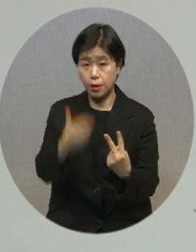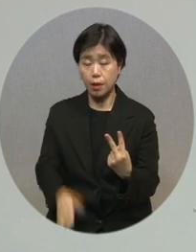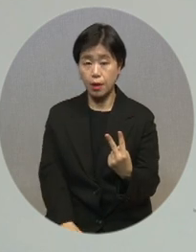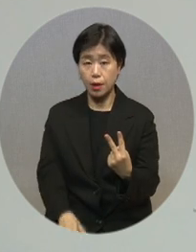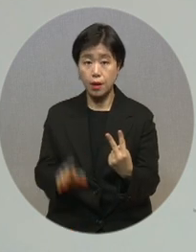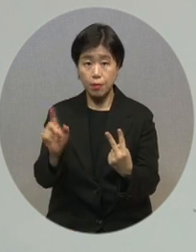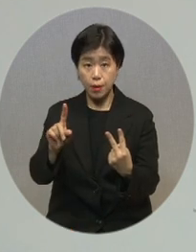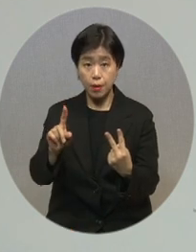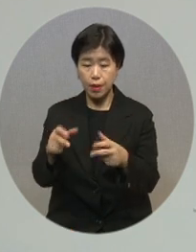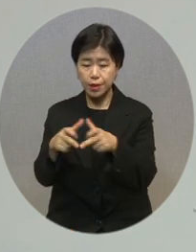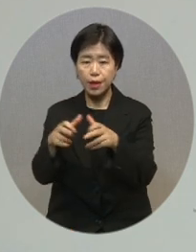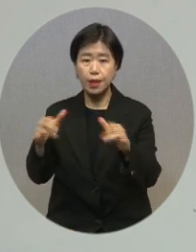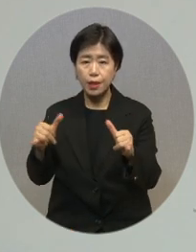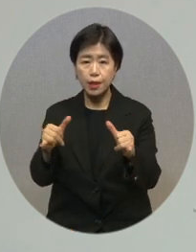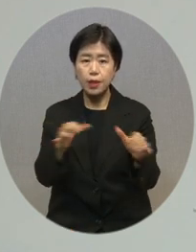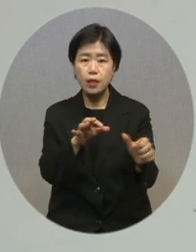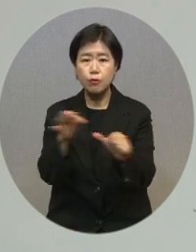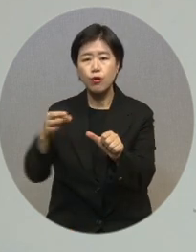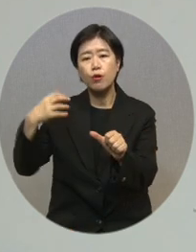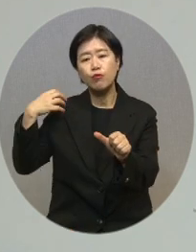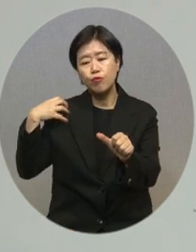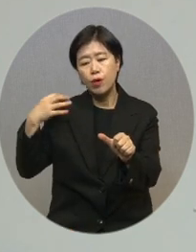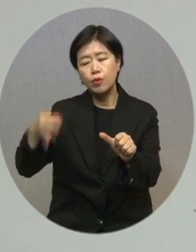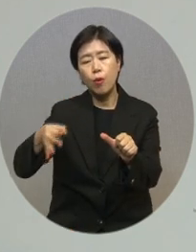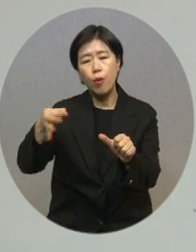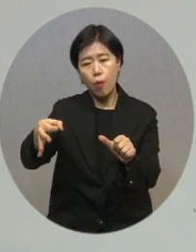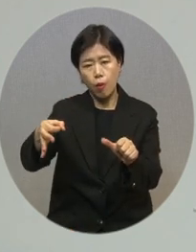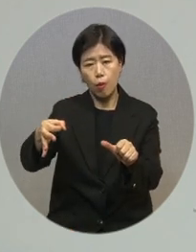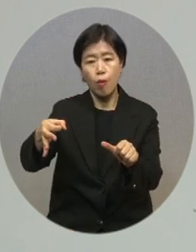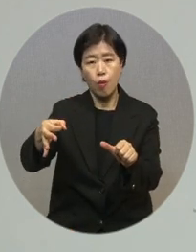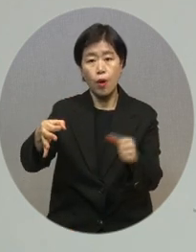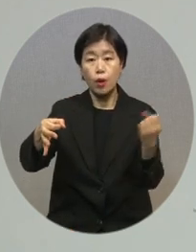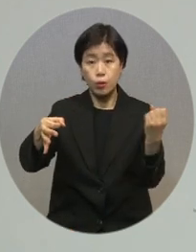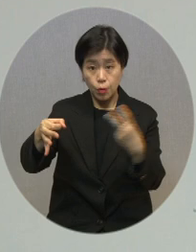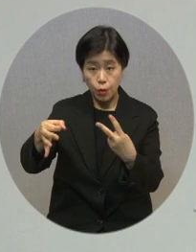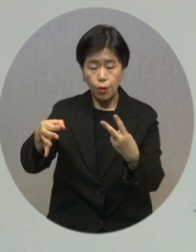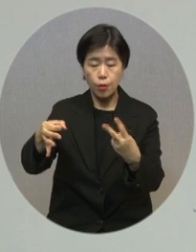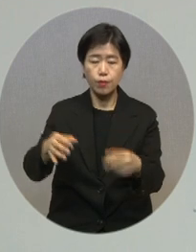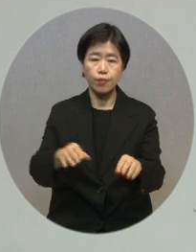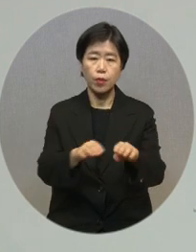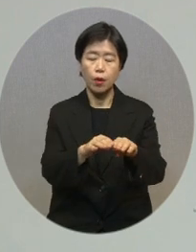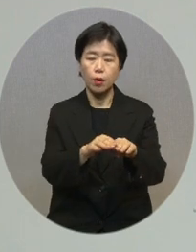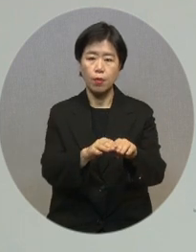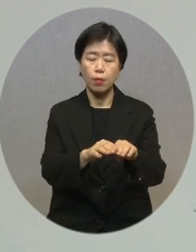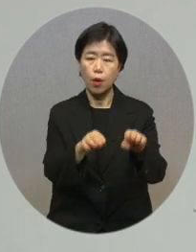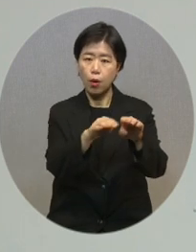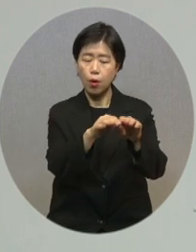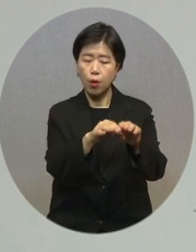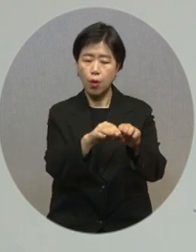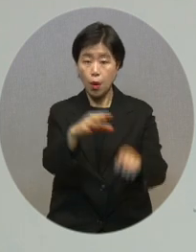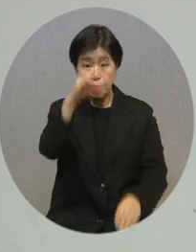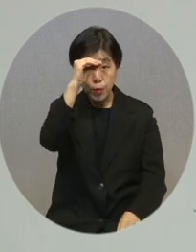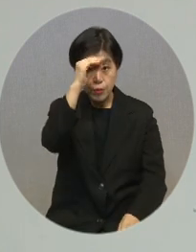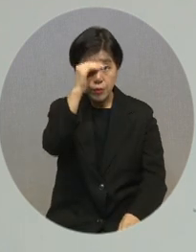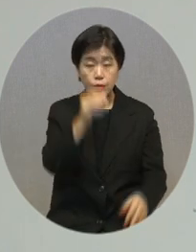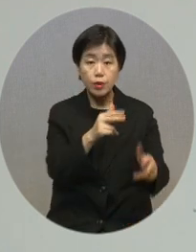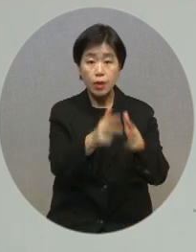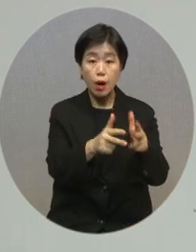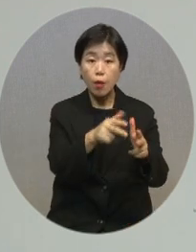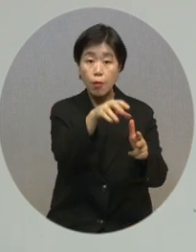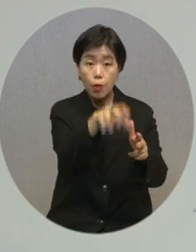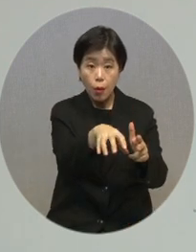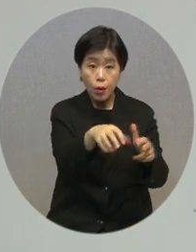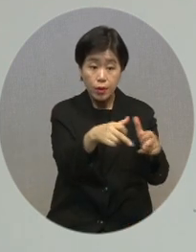고용 부담금을 내거나 아니면은 그 표준 사업장에 그 장애인을 그 채용하는 경우도